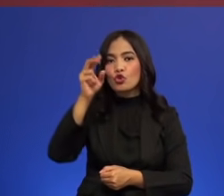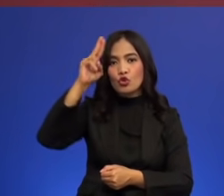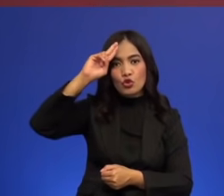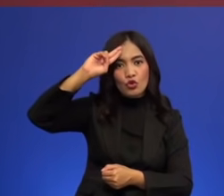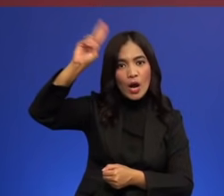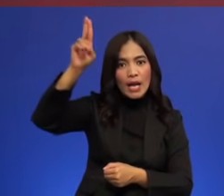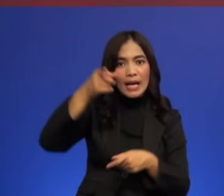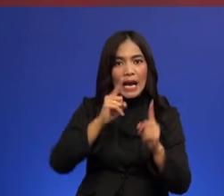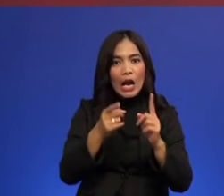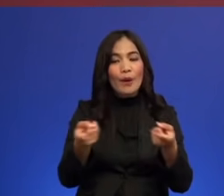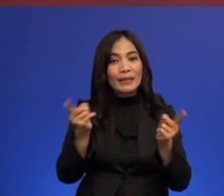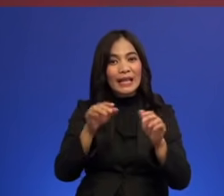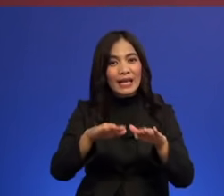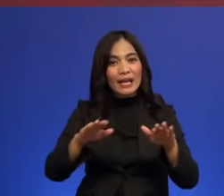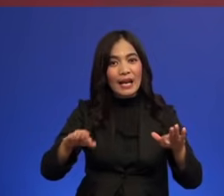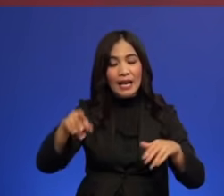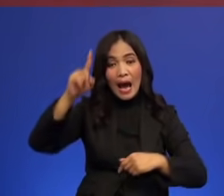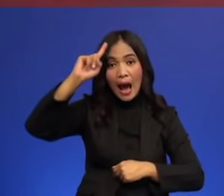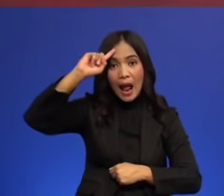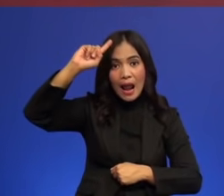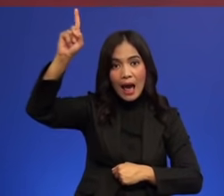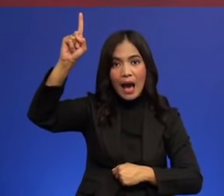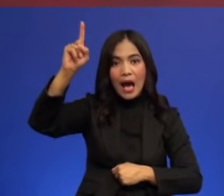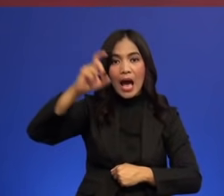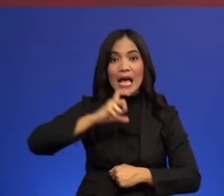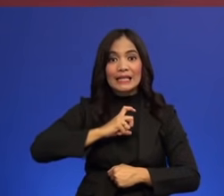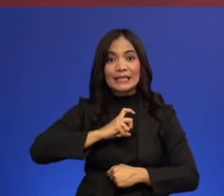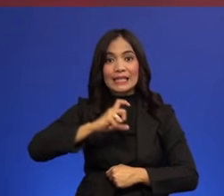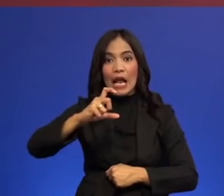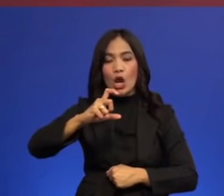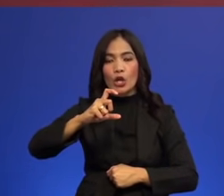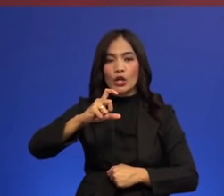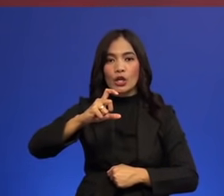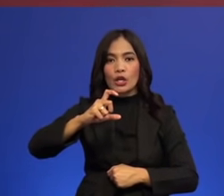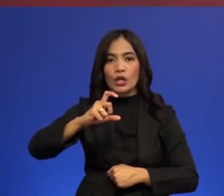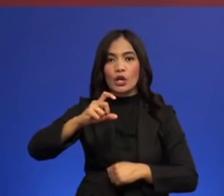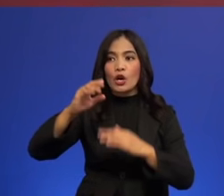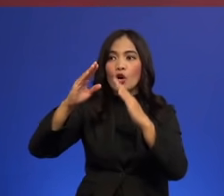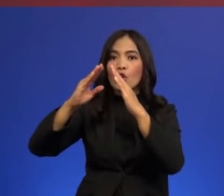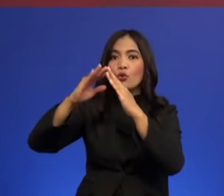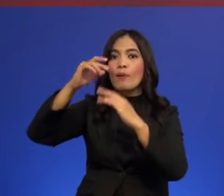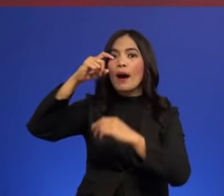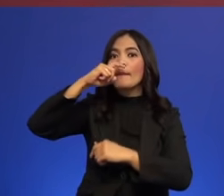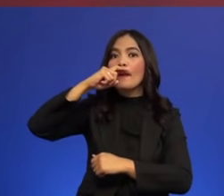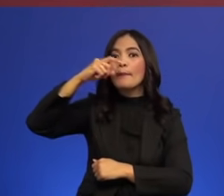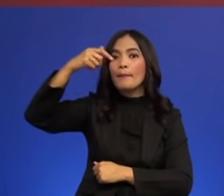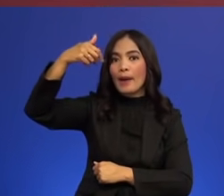jika engkau menjadi anak-anak Allah, calon penghuni rumah Bapa,